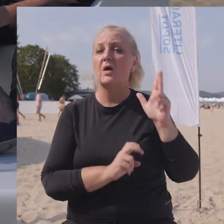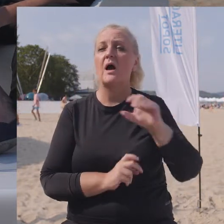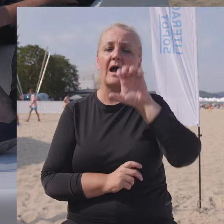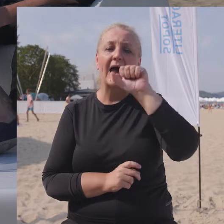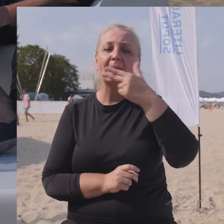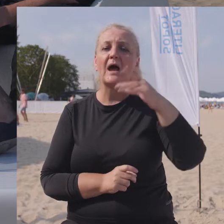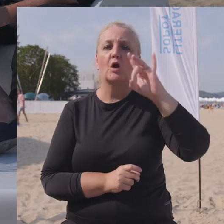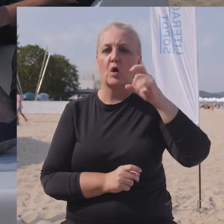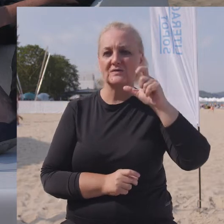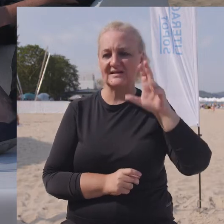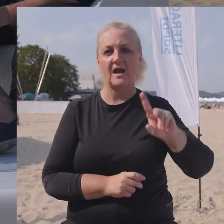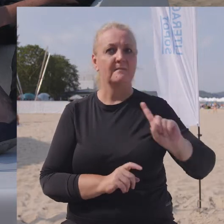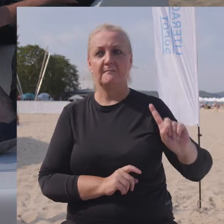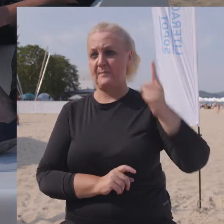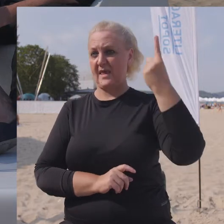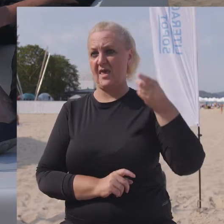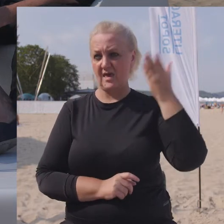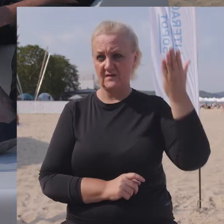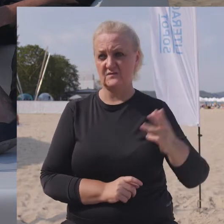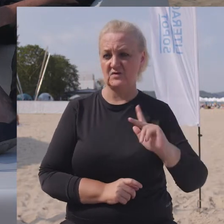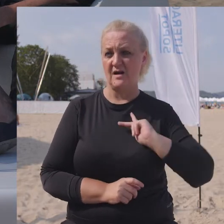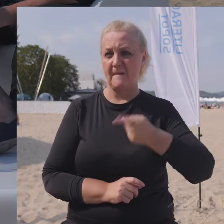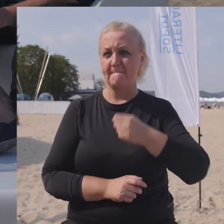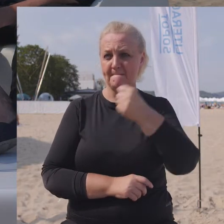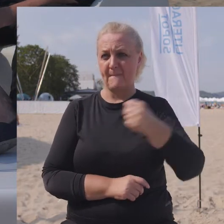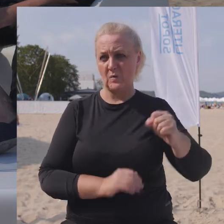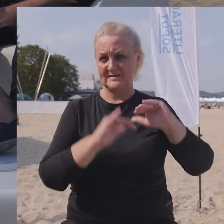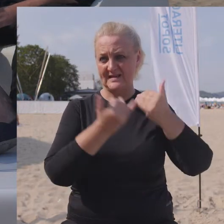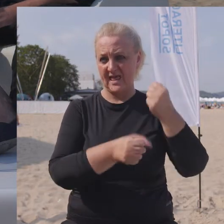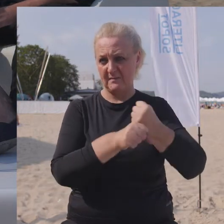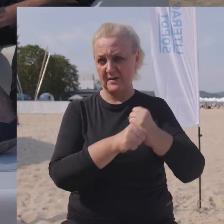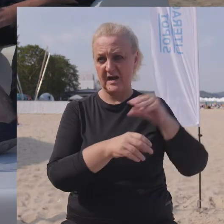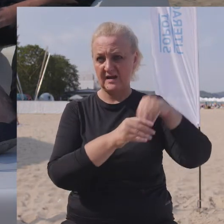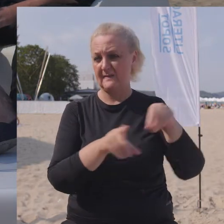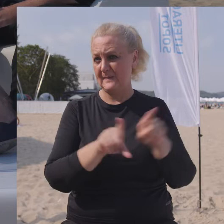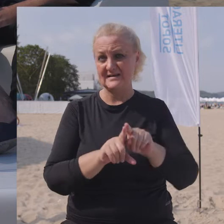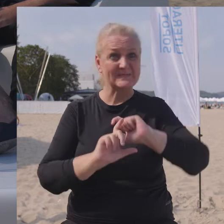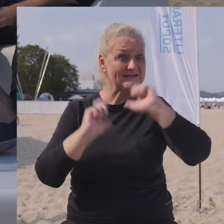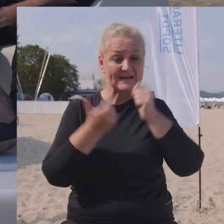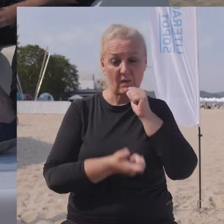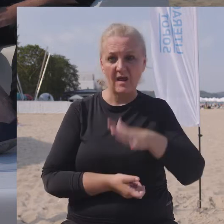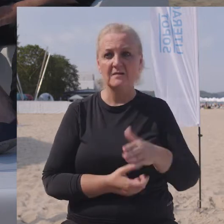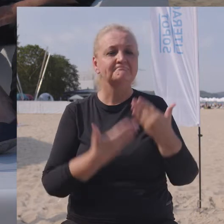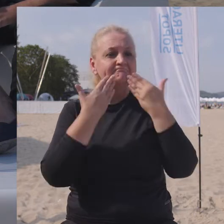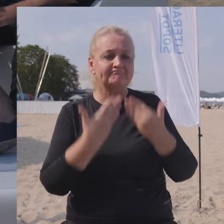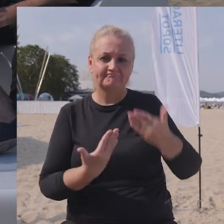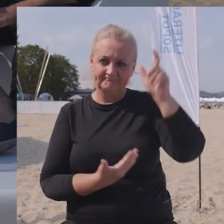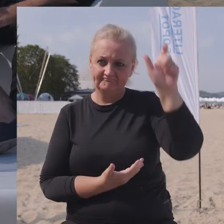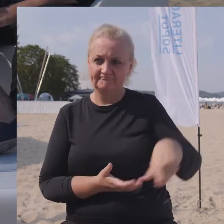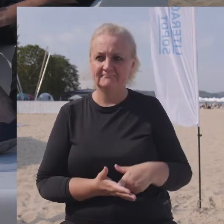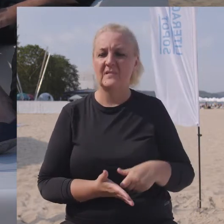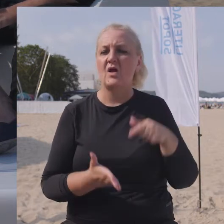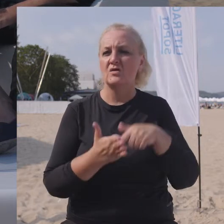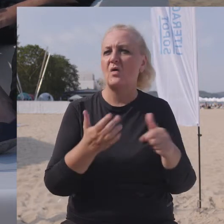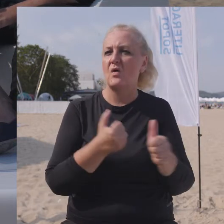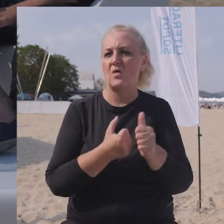Annę Grodzką, pierwszą transpłciową posłankę nie tylko w Polsce, ale i Europie, której wiele zawdzięczamy, w ogóle jeśli